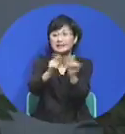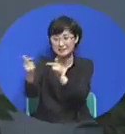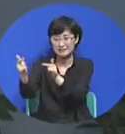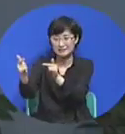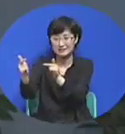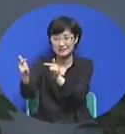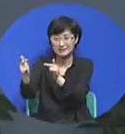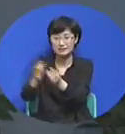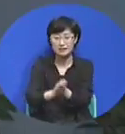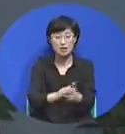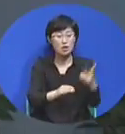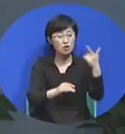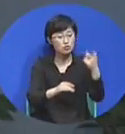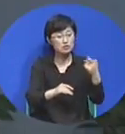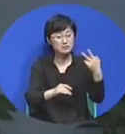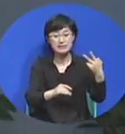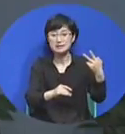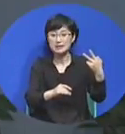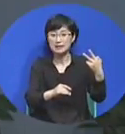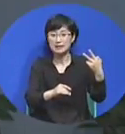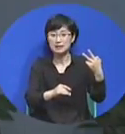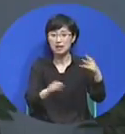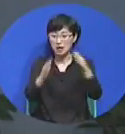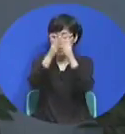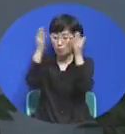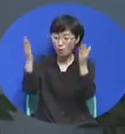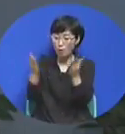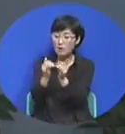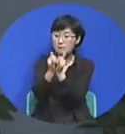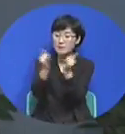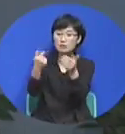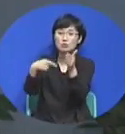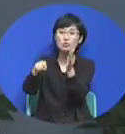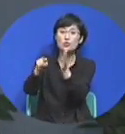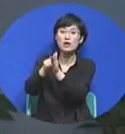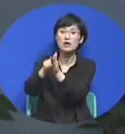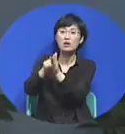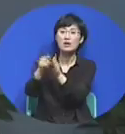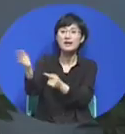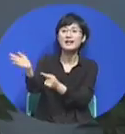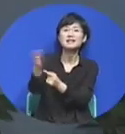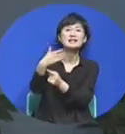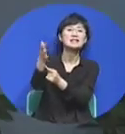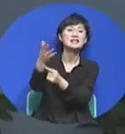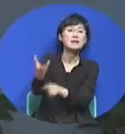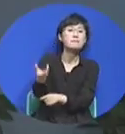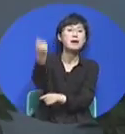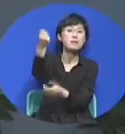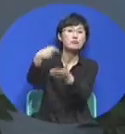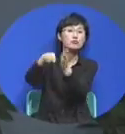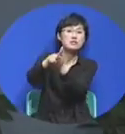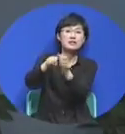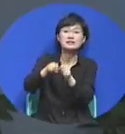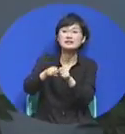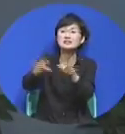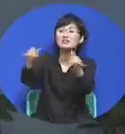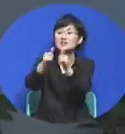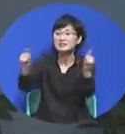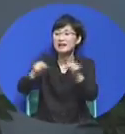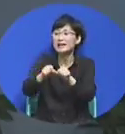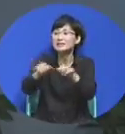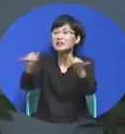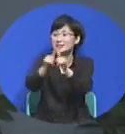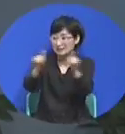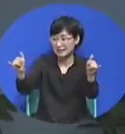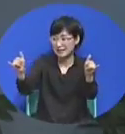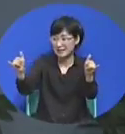hidden. 이사야 62장에는 만민을 위해 길을 들어라, 흩어진 자들. Isaiah 62 are the ones who are raising up the banner, the signal for